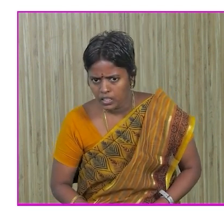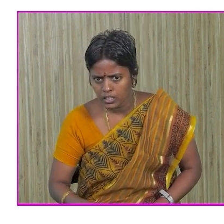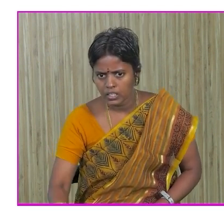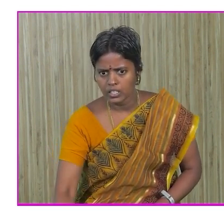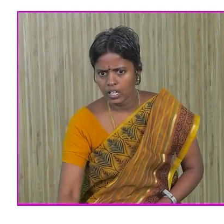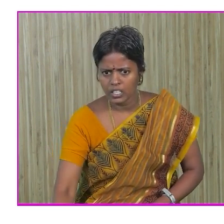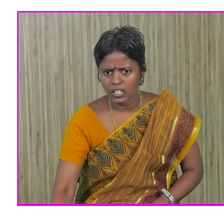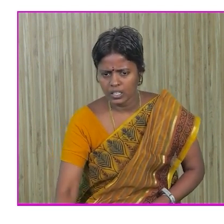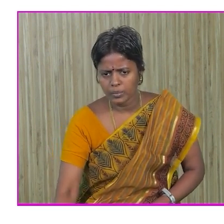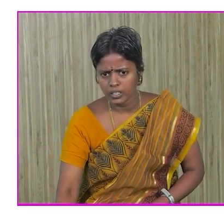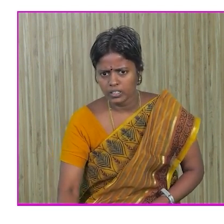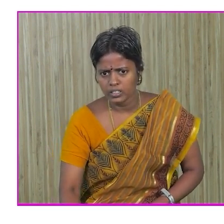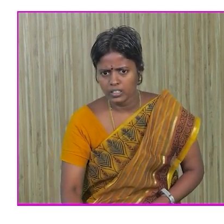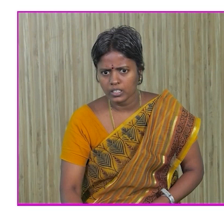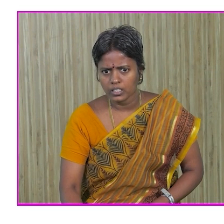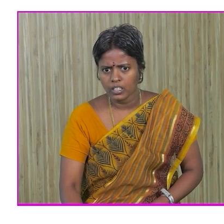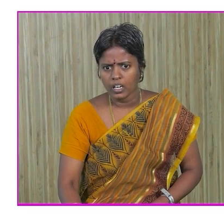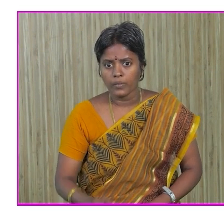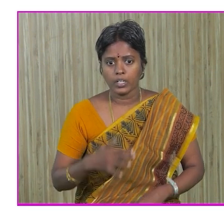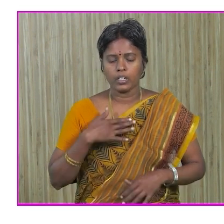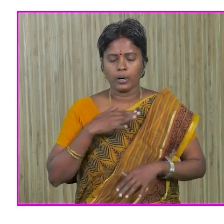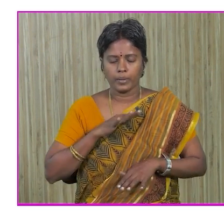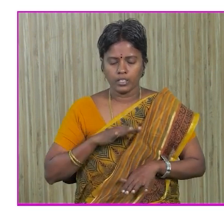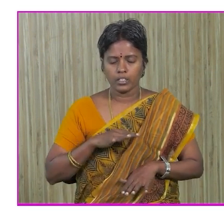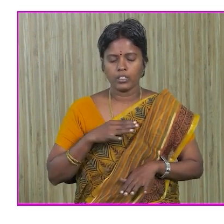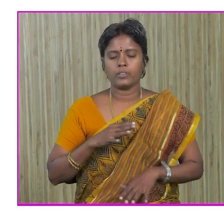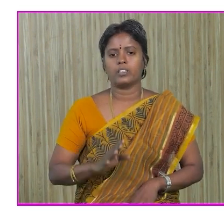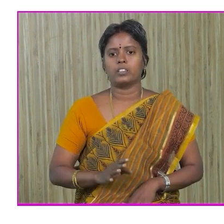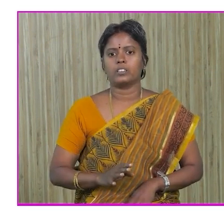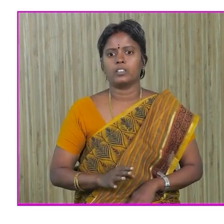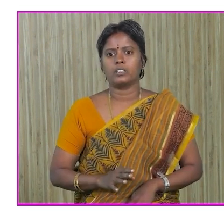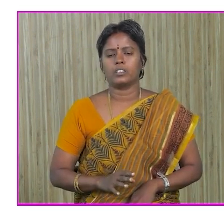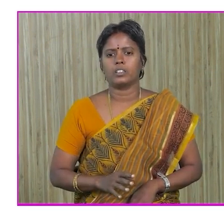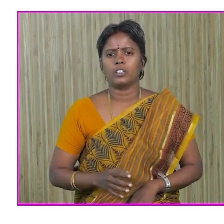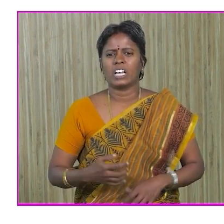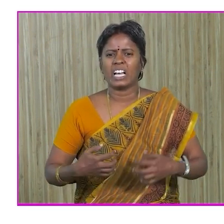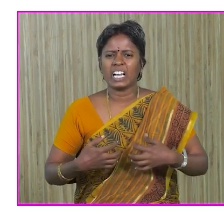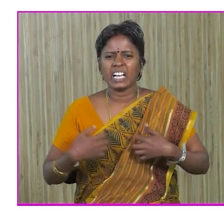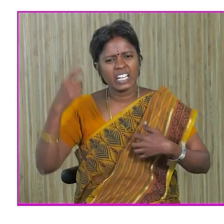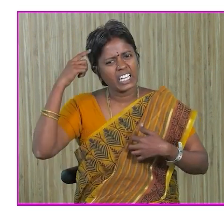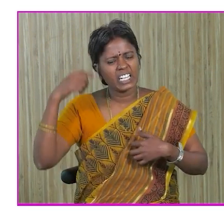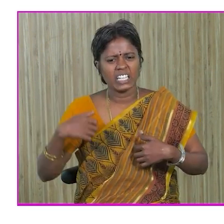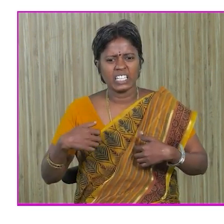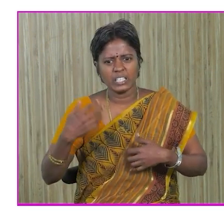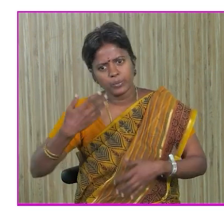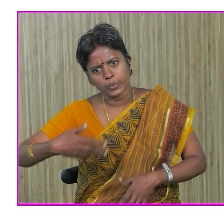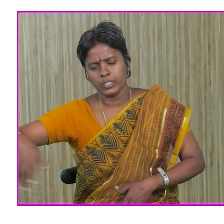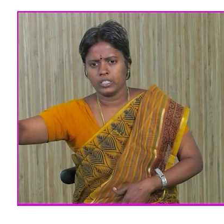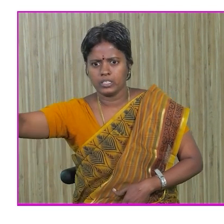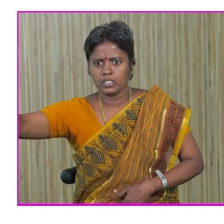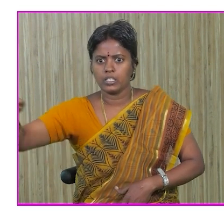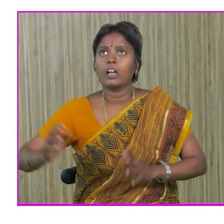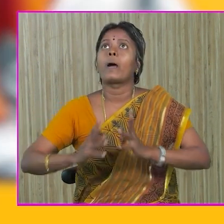பார்த்தது, அவன் அமைதியாகவே இருந்தான். பிறகு கரடி அந்த இடத்தை விட்டு சென்ற பிறகு மரத்தில் இருந்தவன்